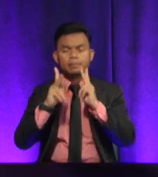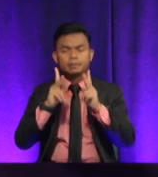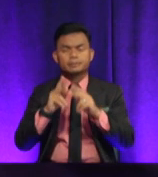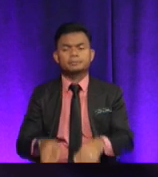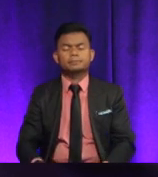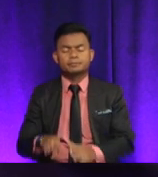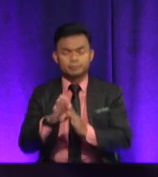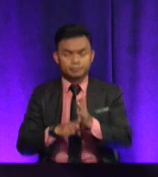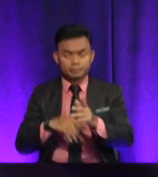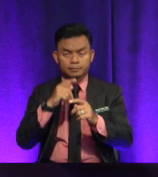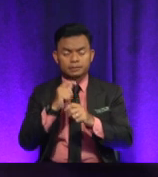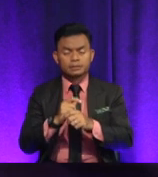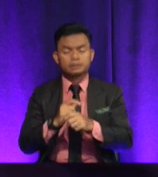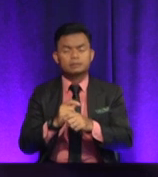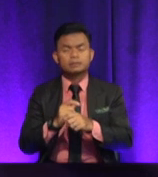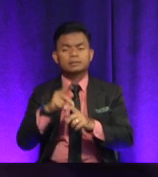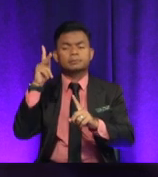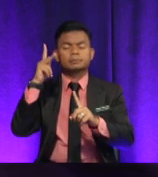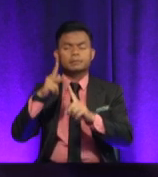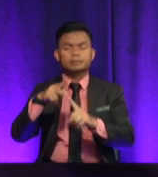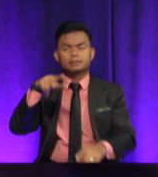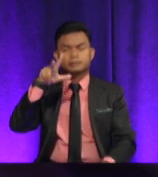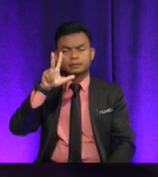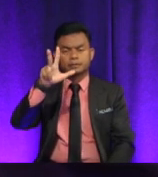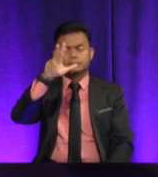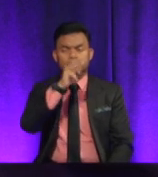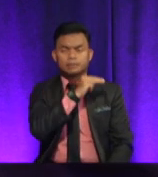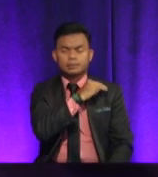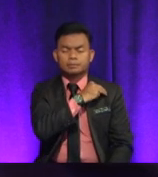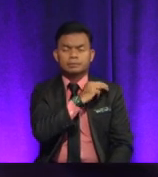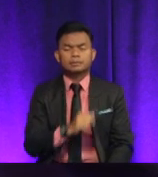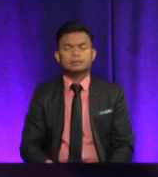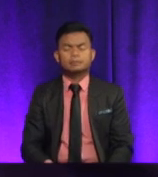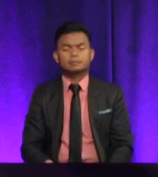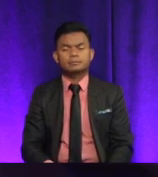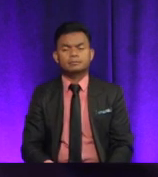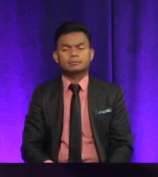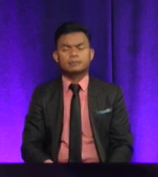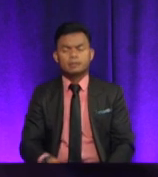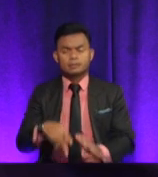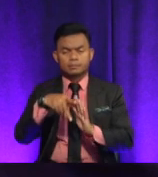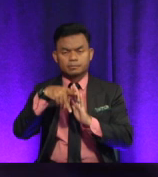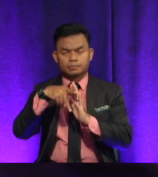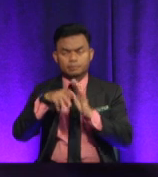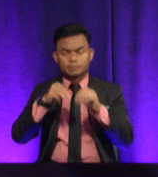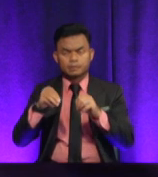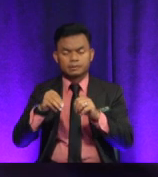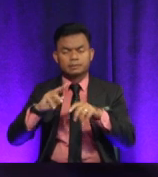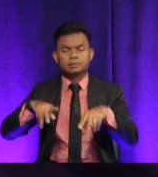tiga menteri ayuhai menteri Pergilah diri